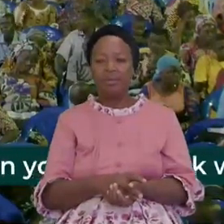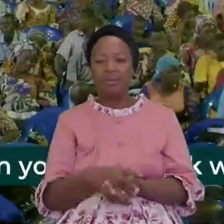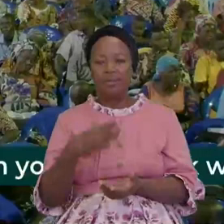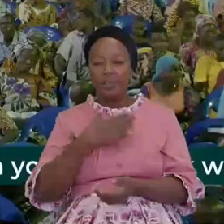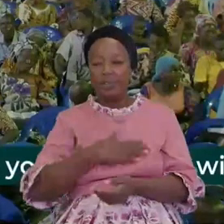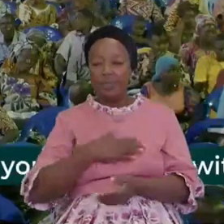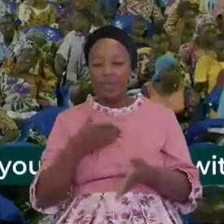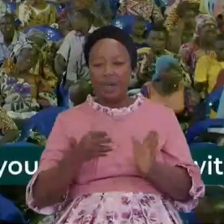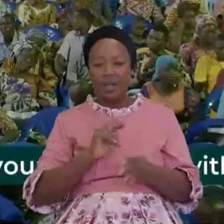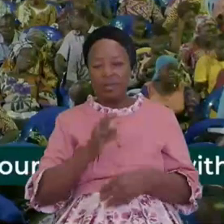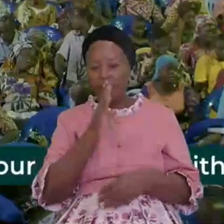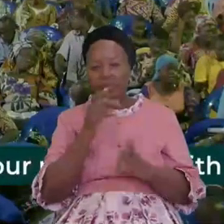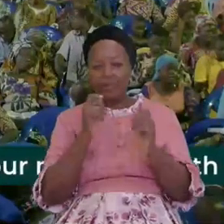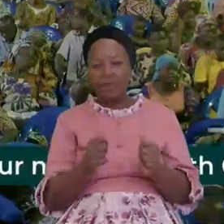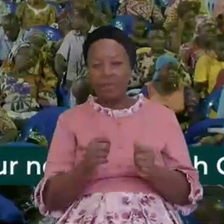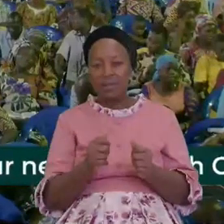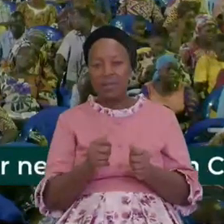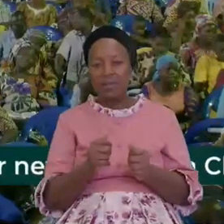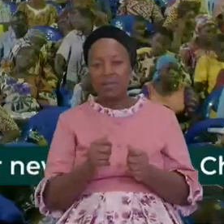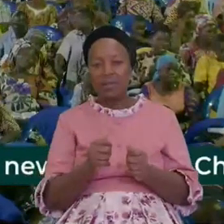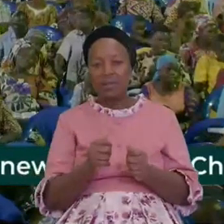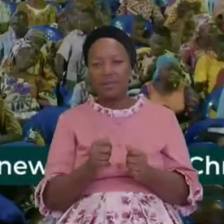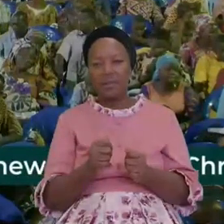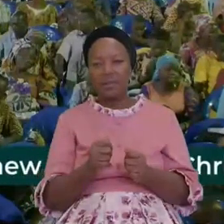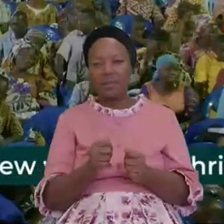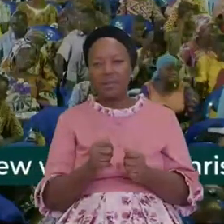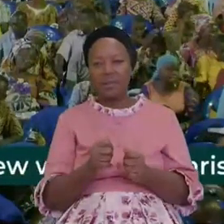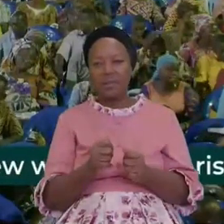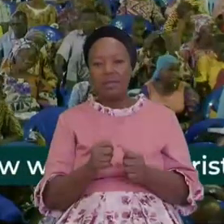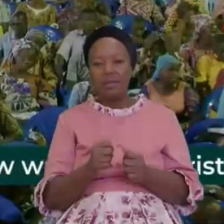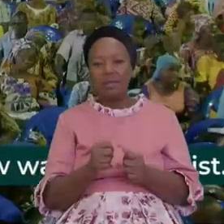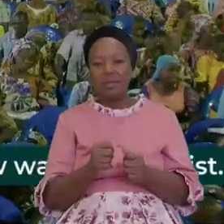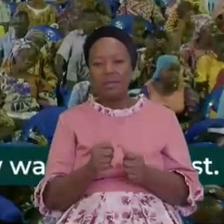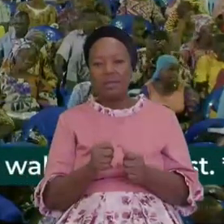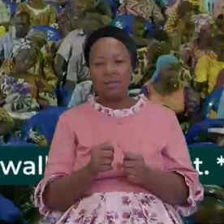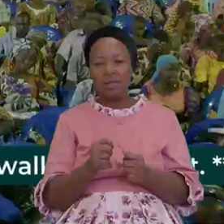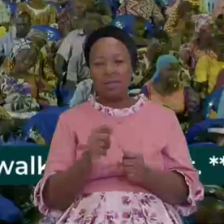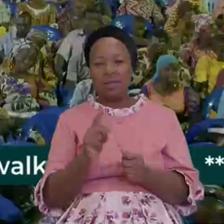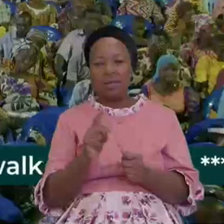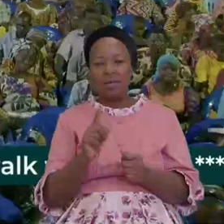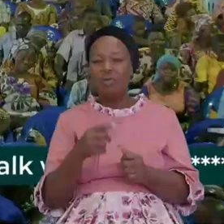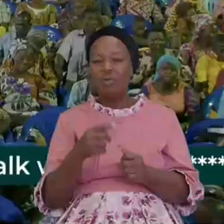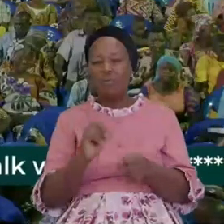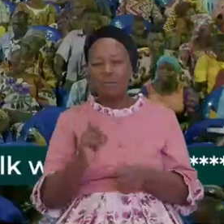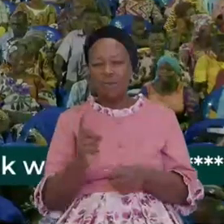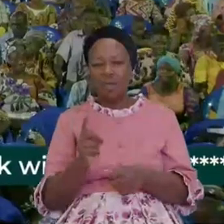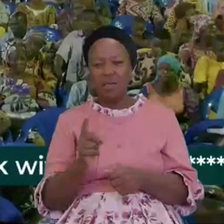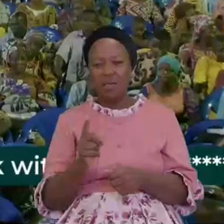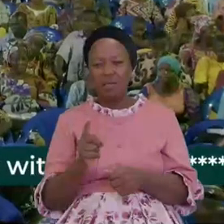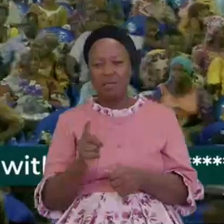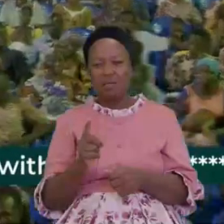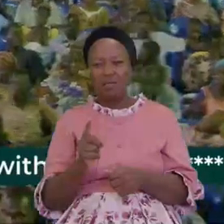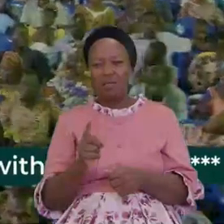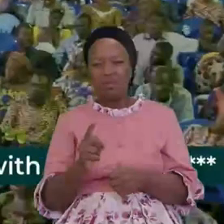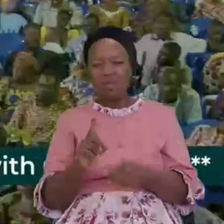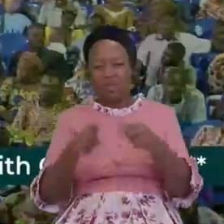Faisons vite. Please, let us hurry up. Allez partout. Spread all over the crowd. Allez